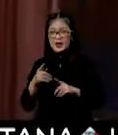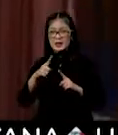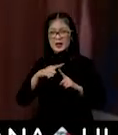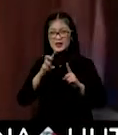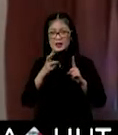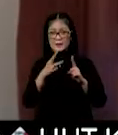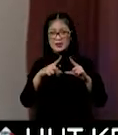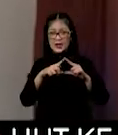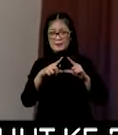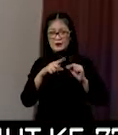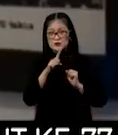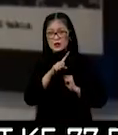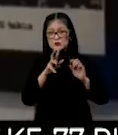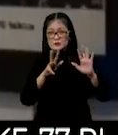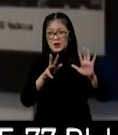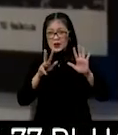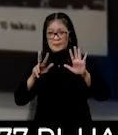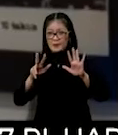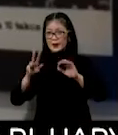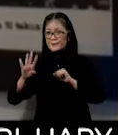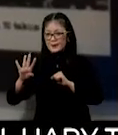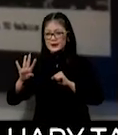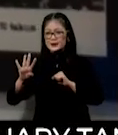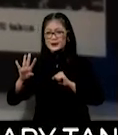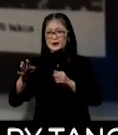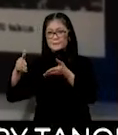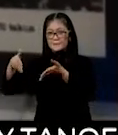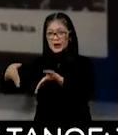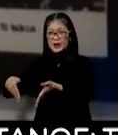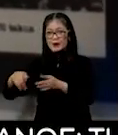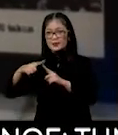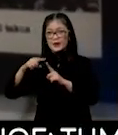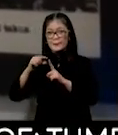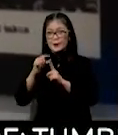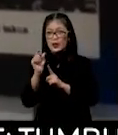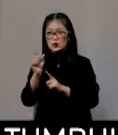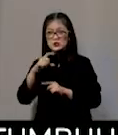13 April 1984 dan dimakamkan di TPU Caringin,